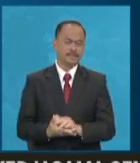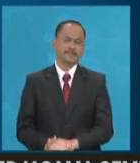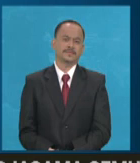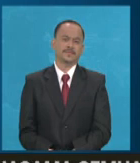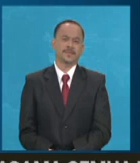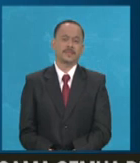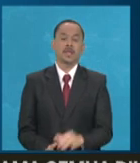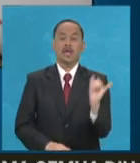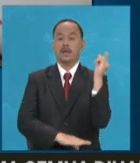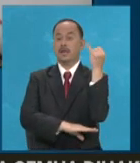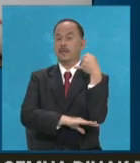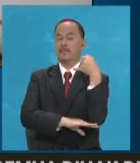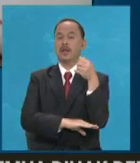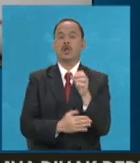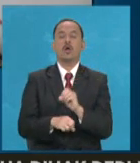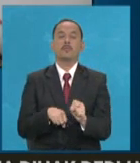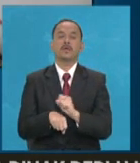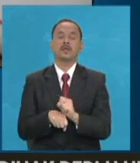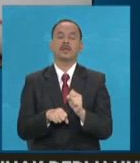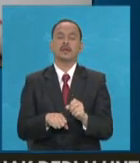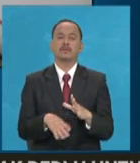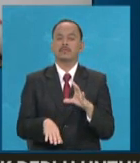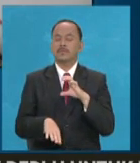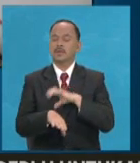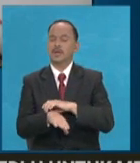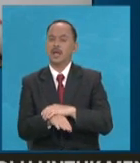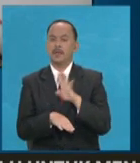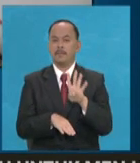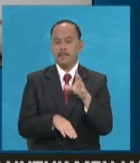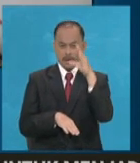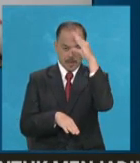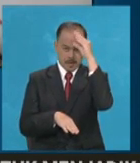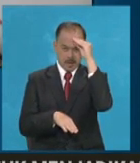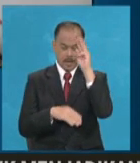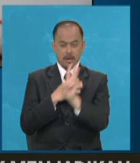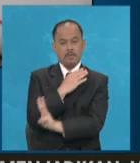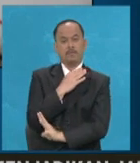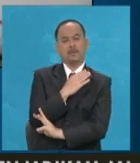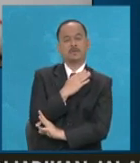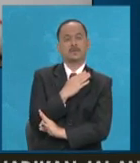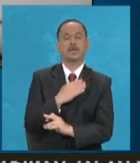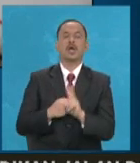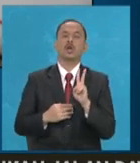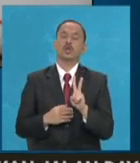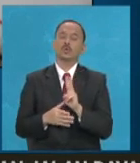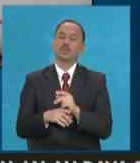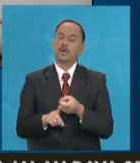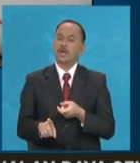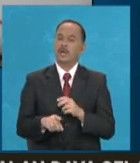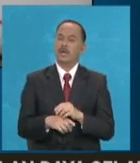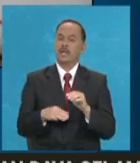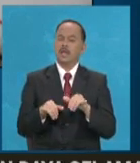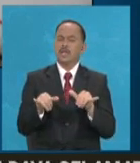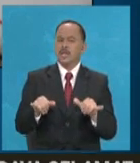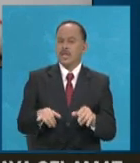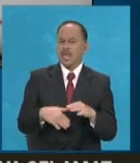di daerah Blade pula operasi seumpamanya telah berjaya menahan 4 lelaki warga asing dua daripadanya didapati tinggal